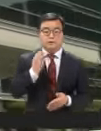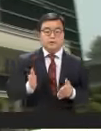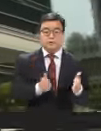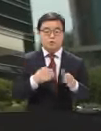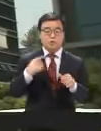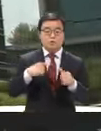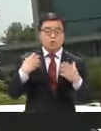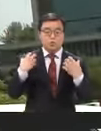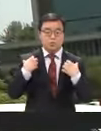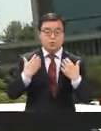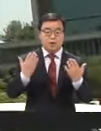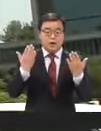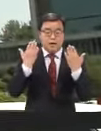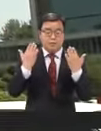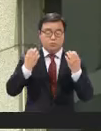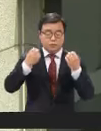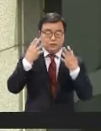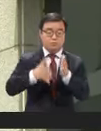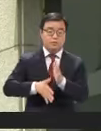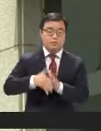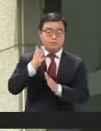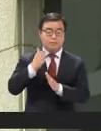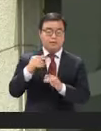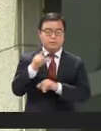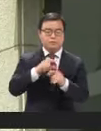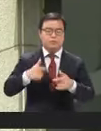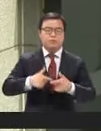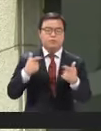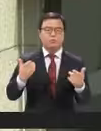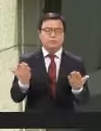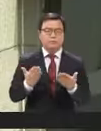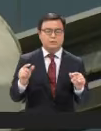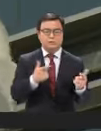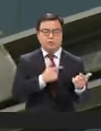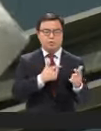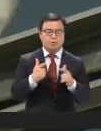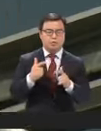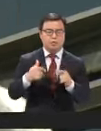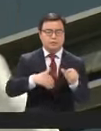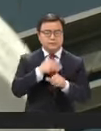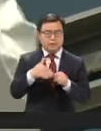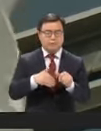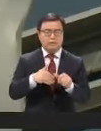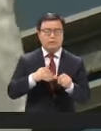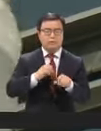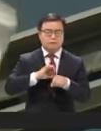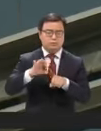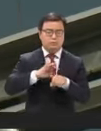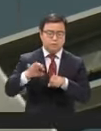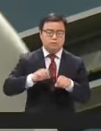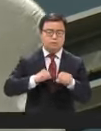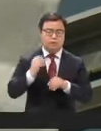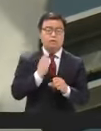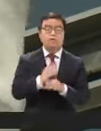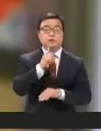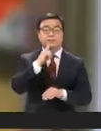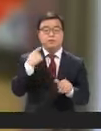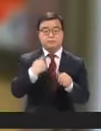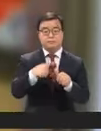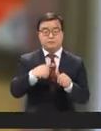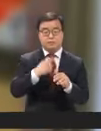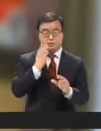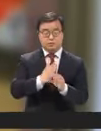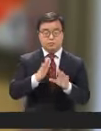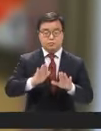경기도교육청이 학교 신설과 증개축 등 교육환경 개선 예산을 주먹구구식으로 집행했다는 지적이 나왔습니다.